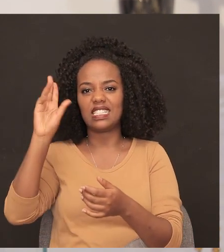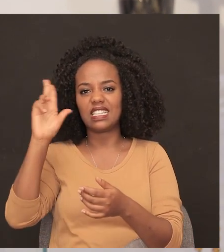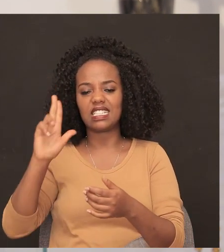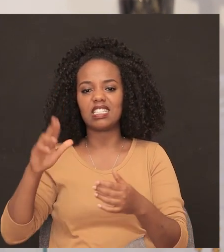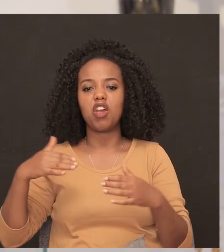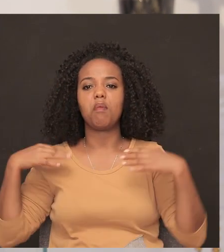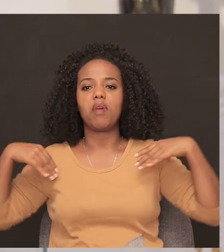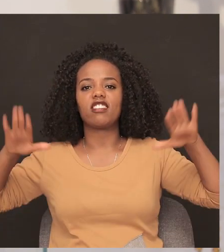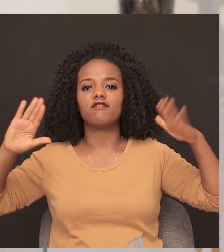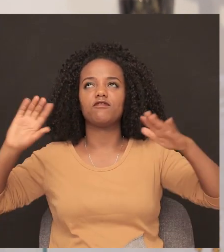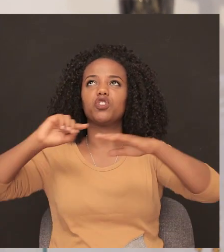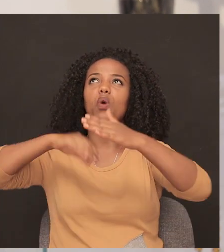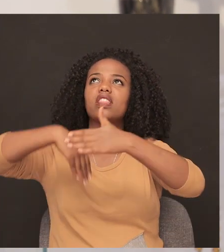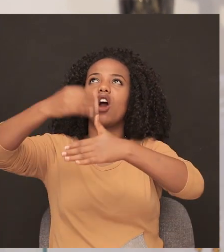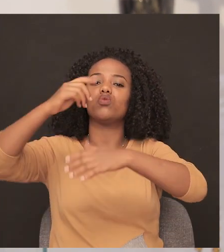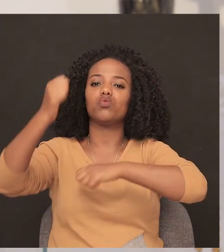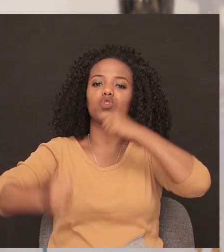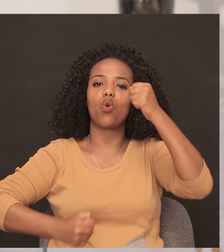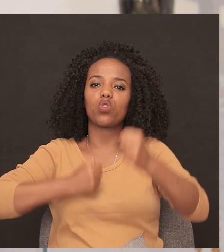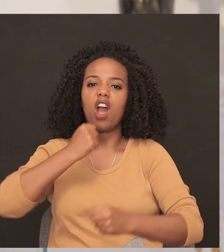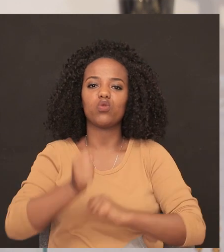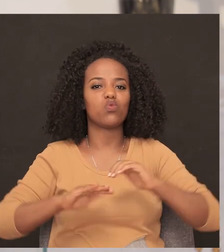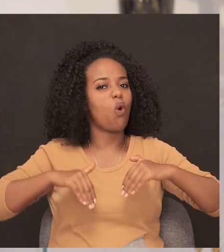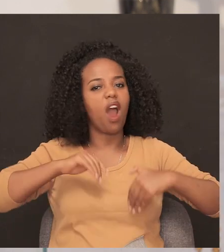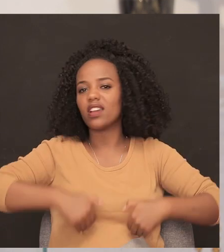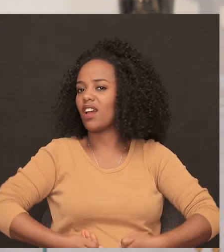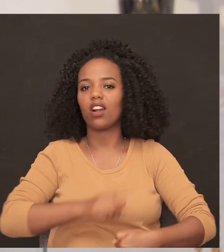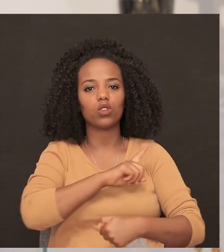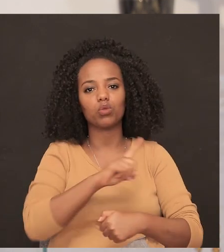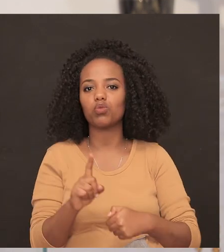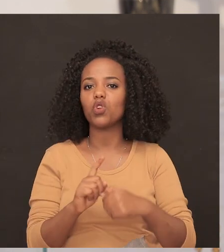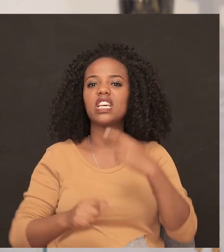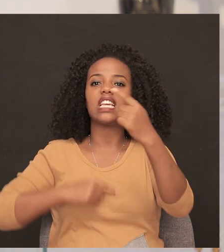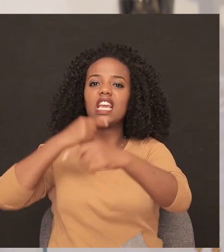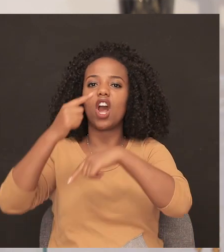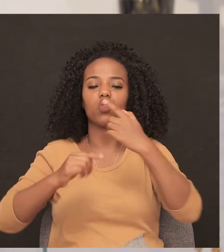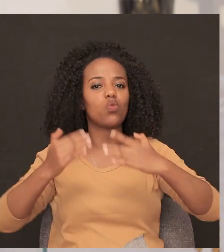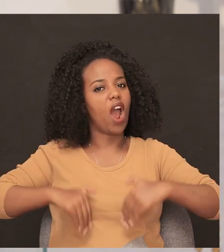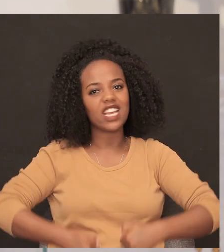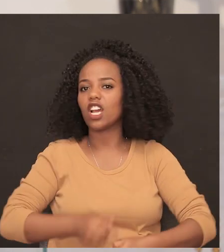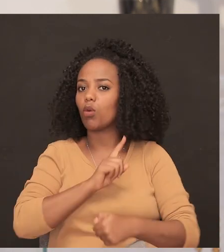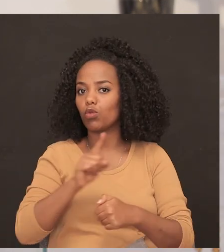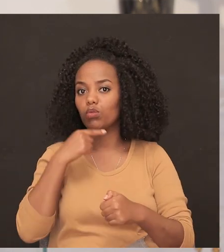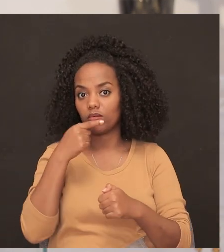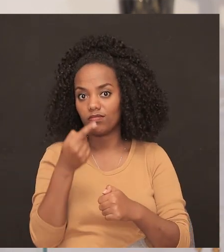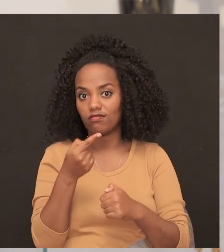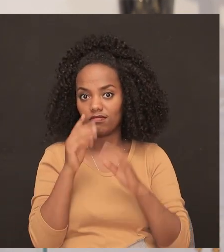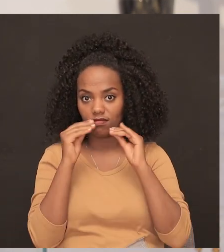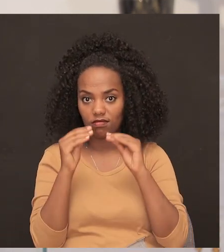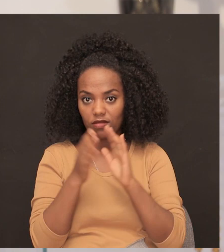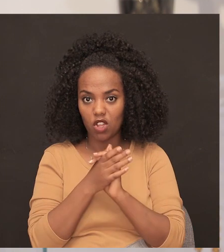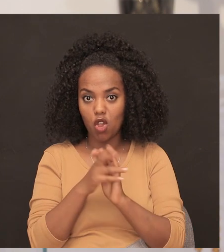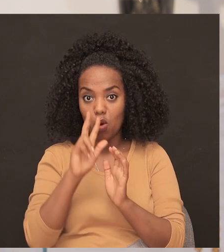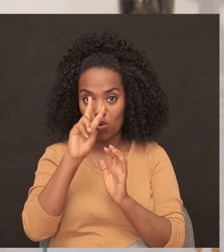ይወጣሉ፣ ይሮጣሉ፣ አይታክቱም፣ ይሄዳሉ፣ አይደክሙም ብሎ ይናገራል።